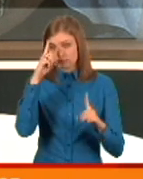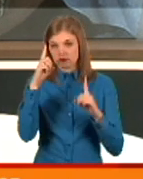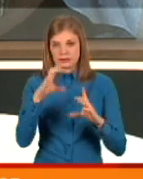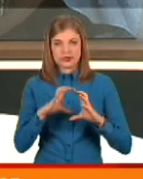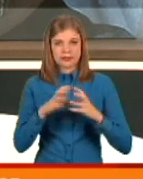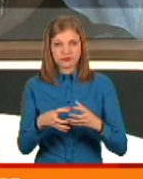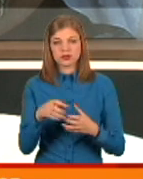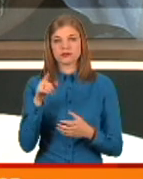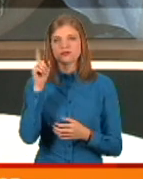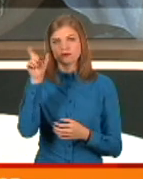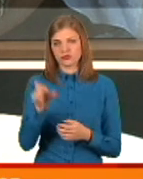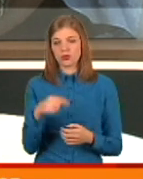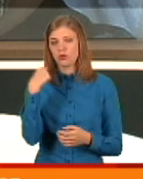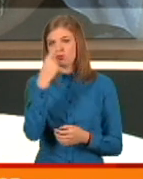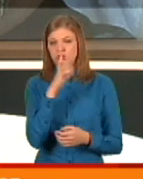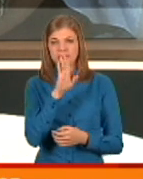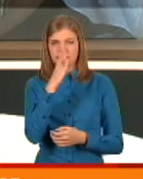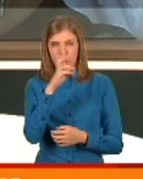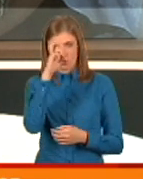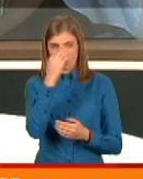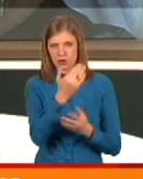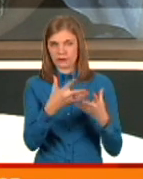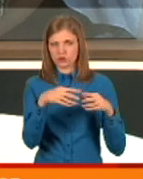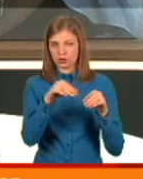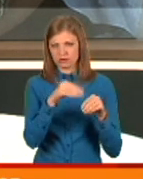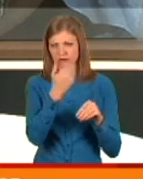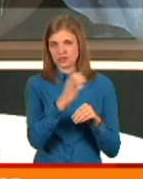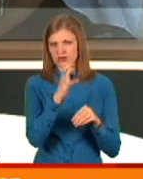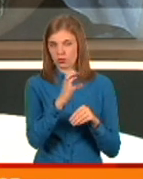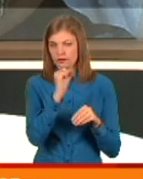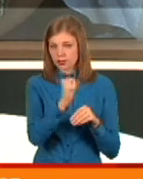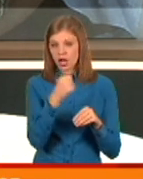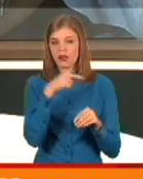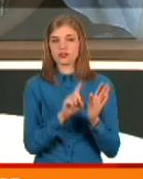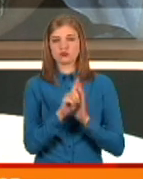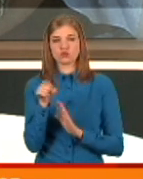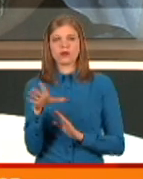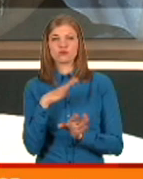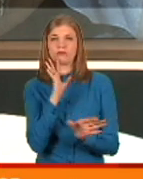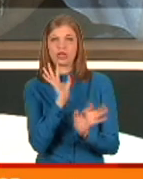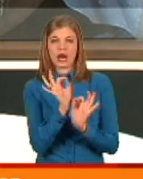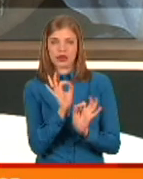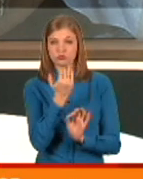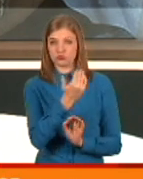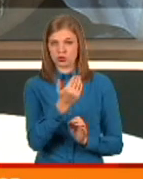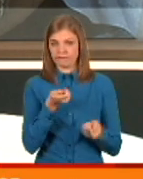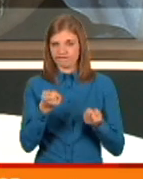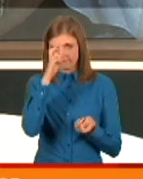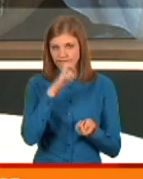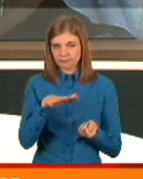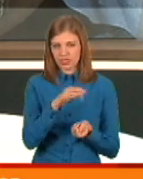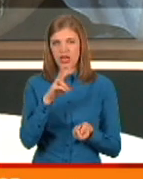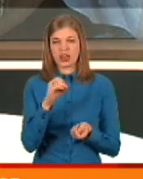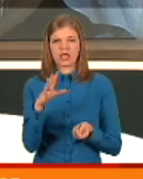світ. Джамаль Хашогі – особистий ворог королівської родини Саудівської Аравії. Спершу він був радником тамтешніх монархів,